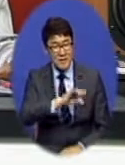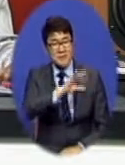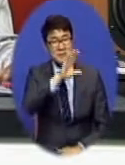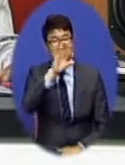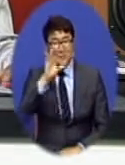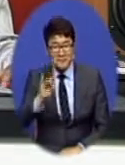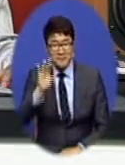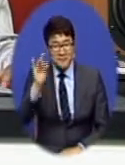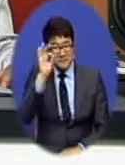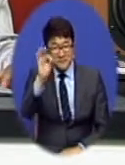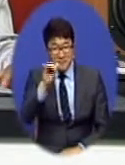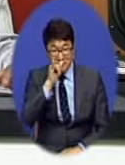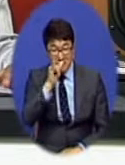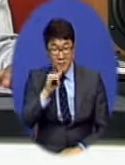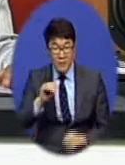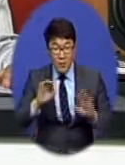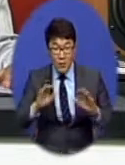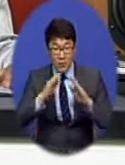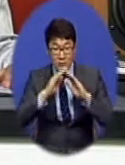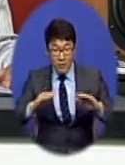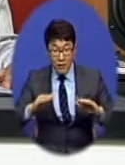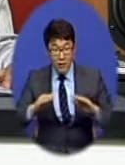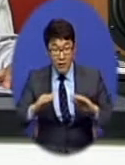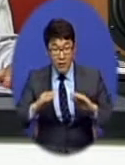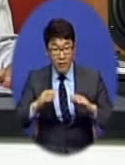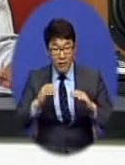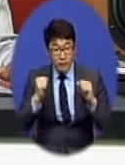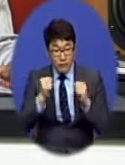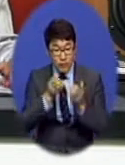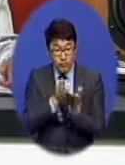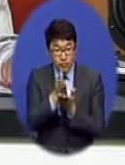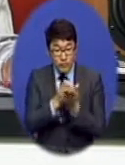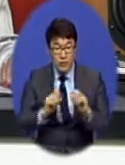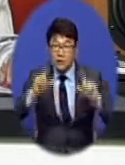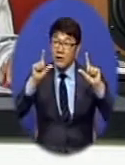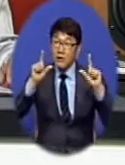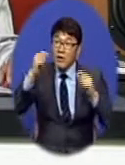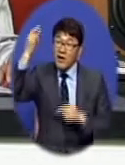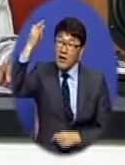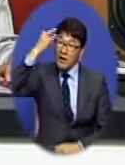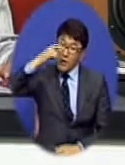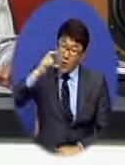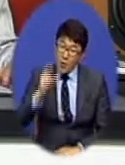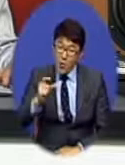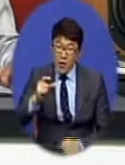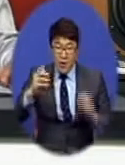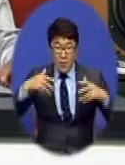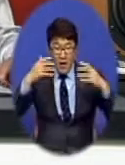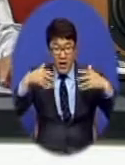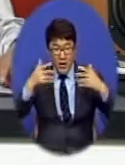아, 그러세요? 네네. 오늘 거기 지금 전라북도 군산은 날씨 어때요? 예, 좀. 날씨 햇볕이 쨍쨍 나갖고 바람이